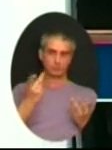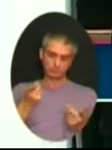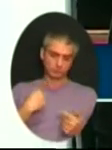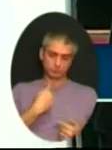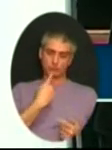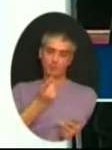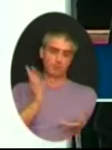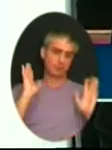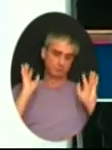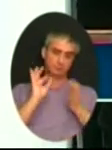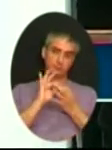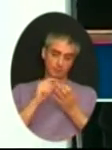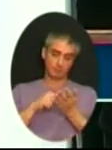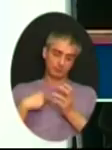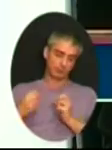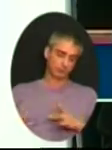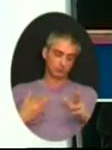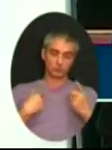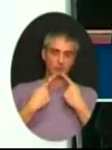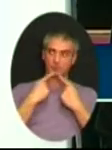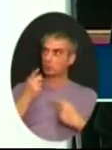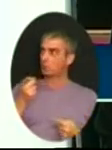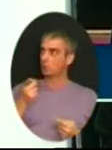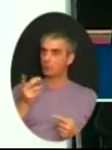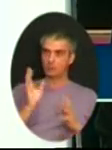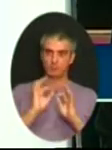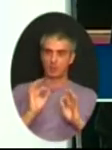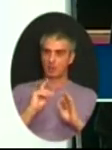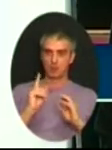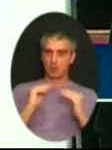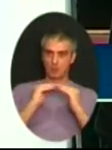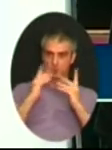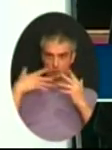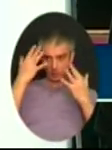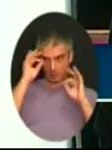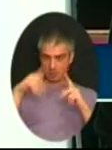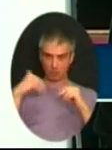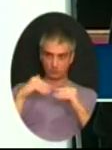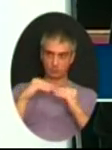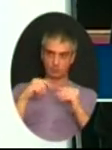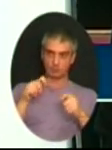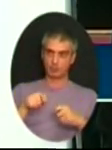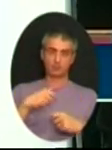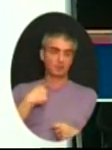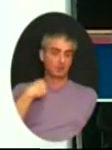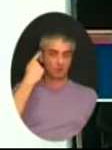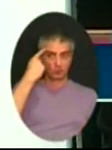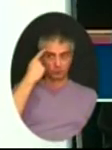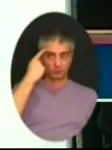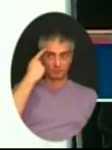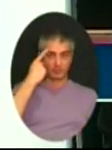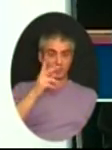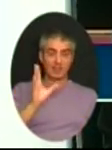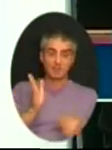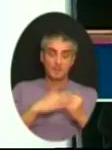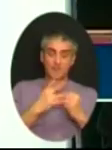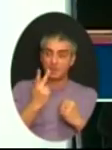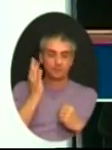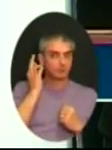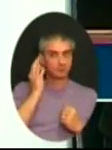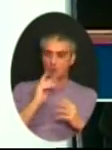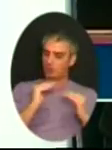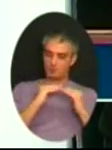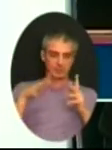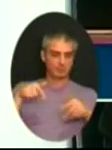מה שאמרתי לו, ולכן על כך הוציאו אותי מהדיון. הוא בכלל לא ראוי להיות בכנסת? אני חושבת שהוא... אני חושבת שביגמיסט לא ראוי